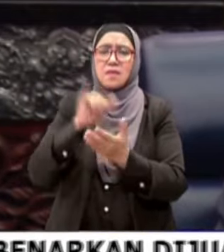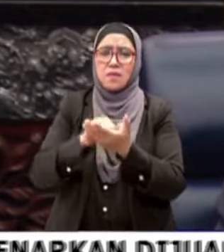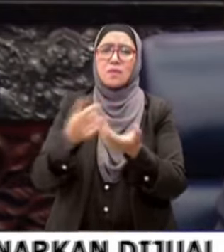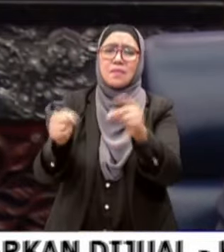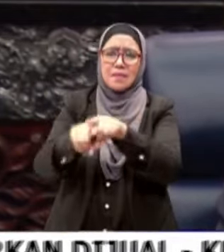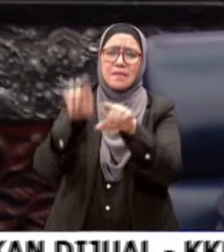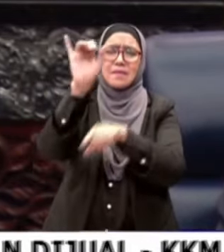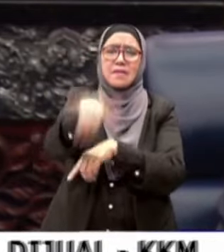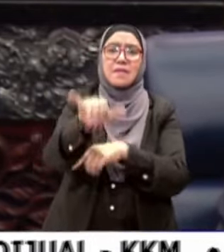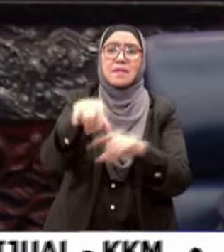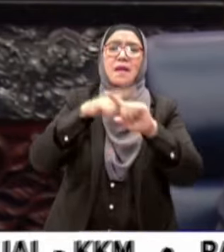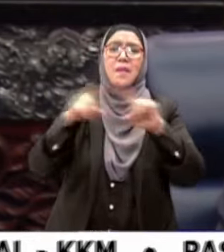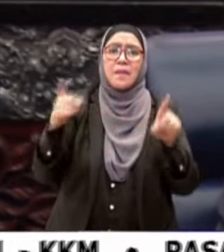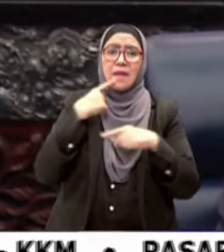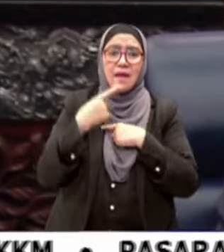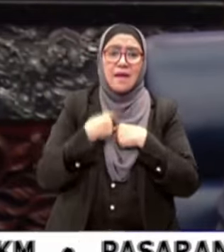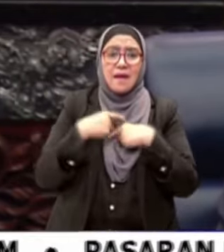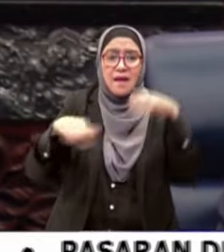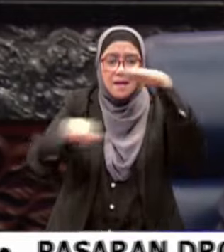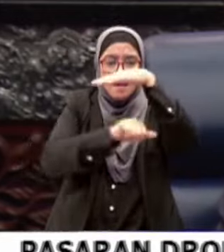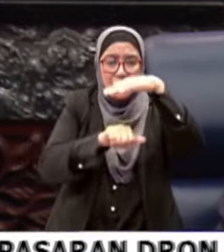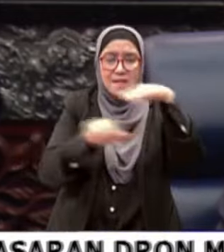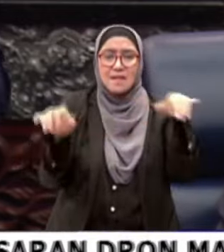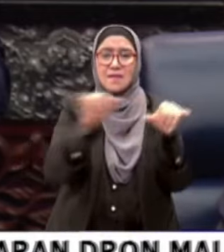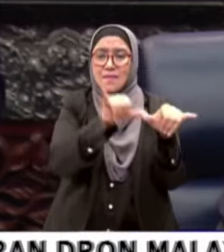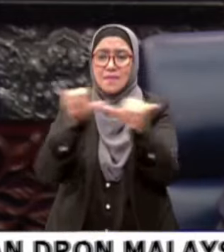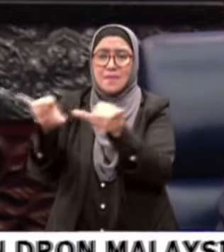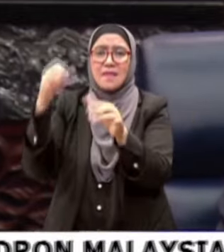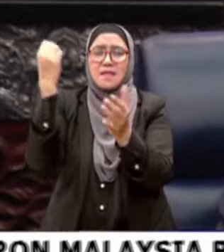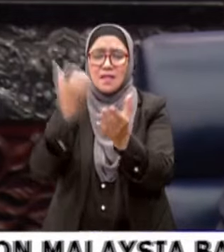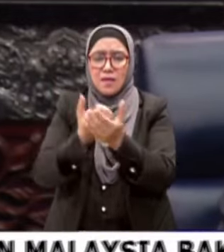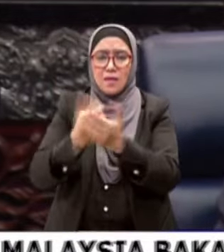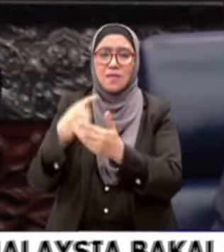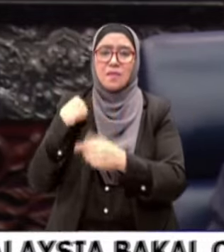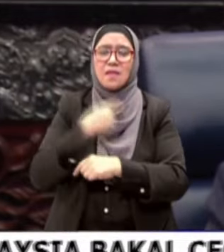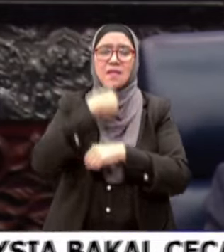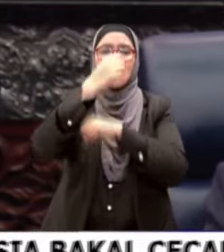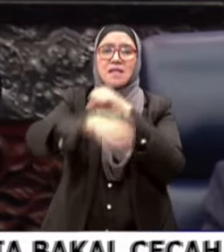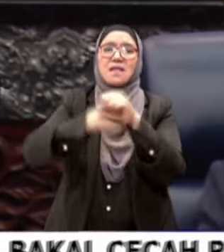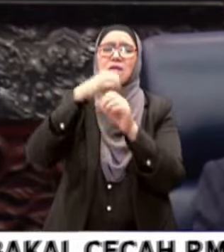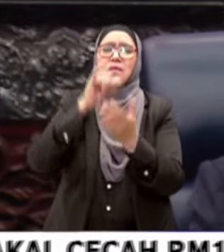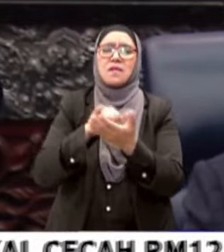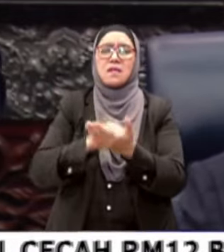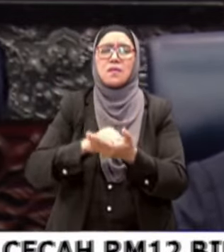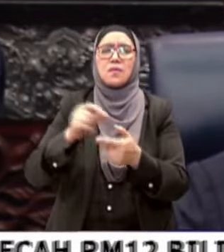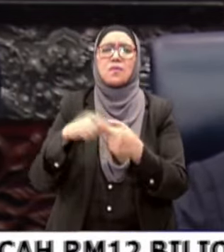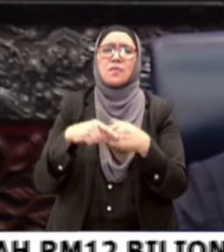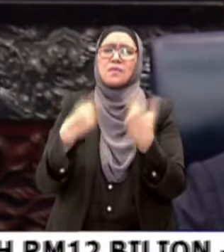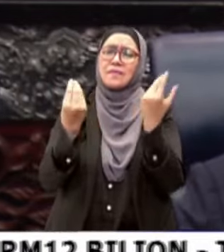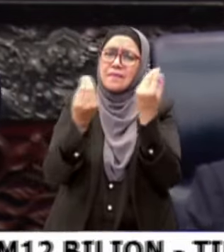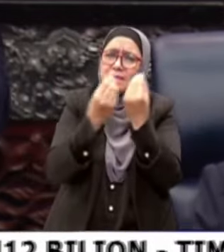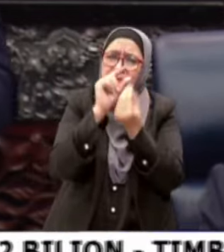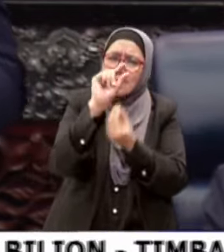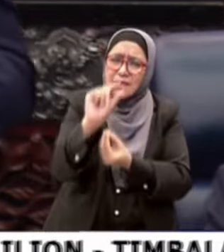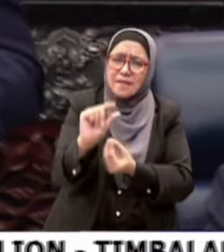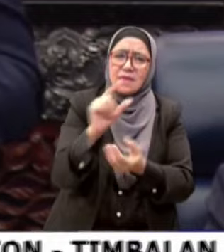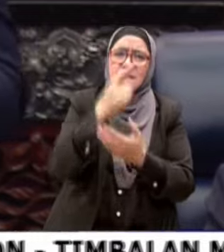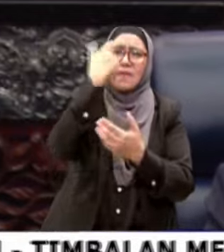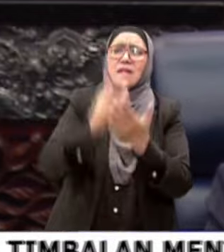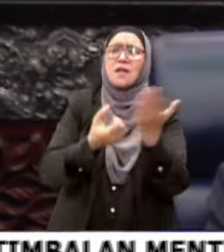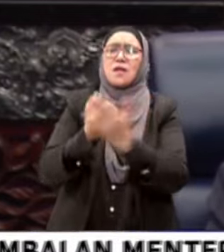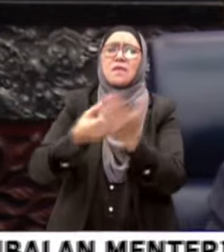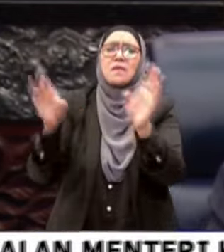dan juga size ekonomi kita dalam tahun 2021 itu kecil karena ekonomi ditutup dan yang kedua